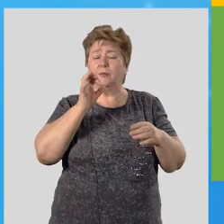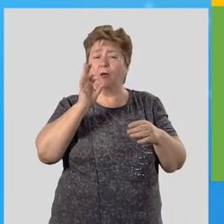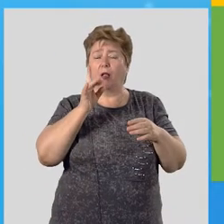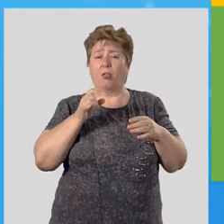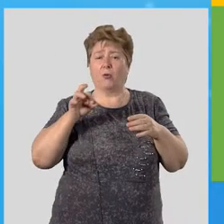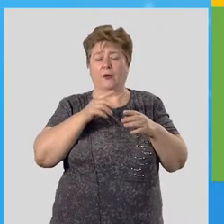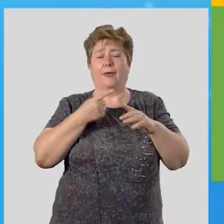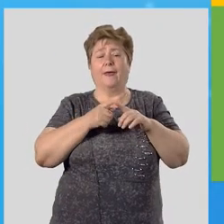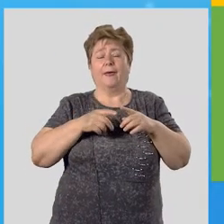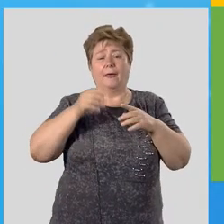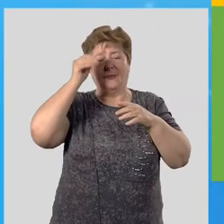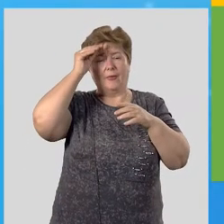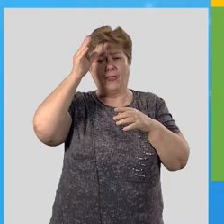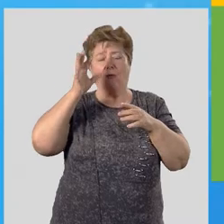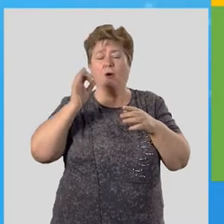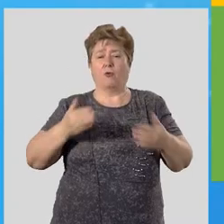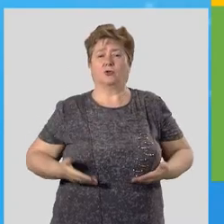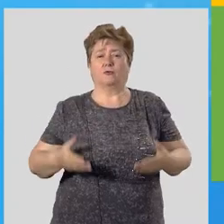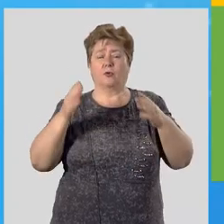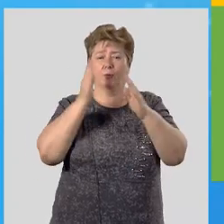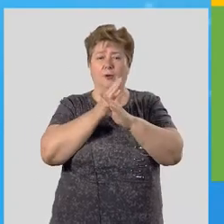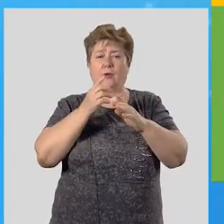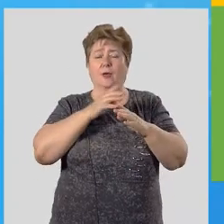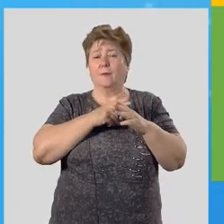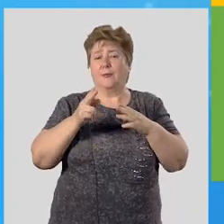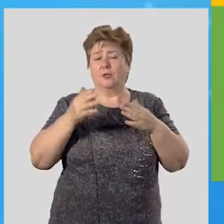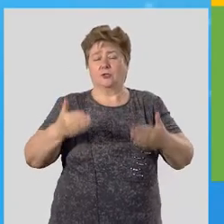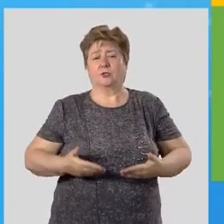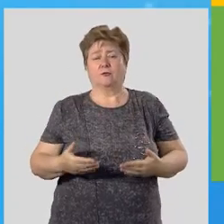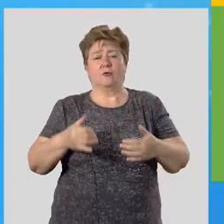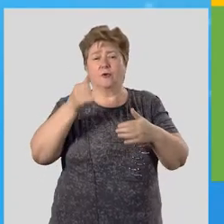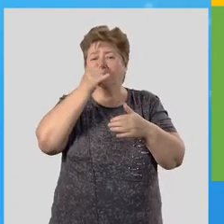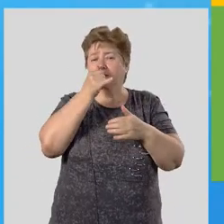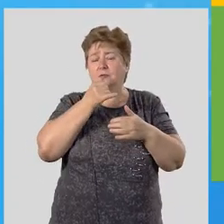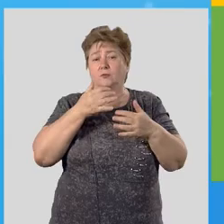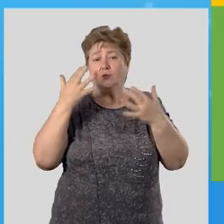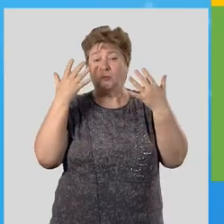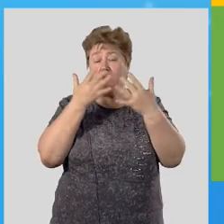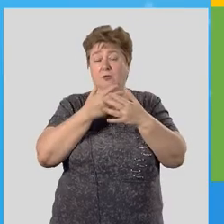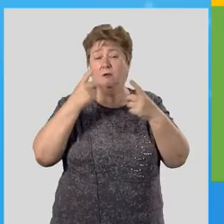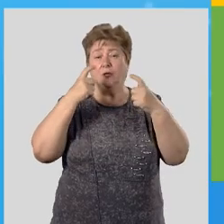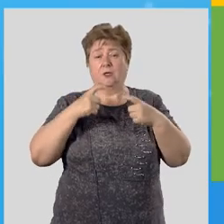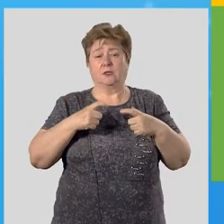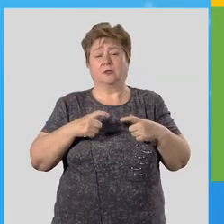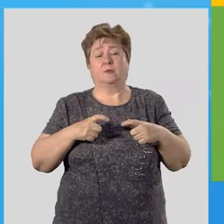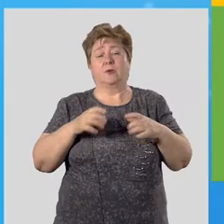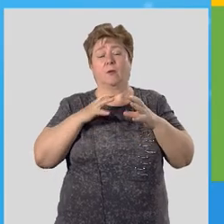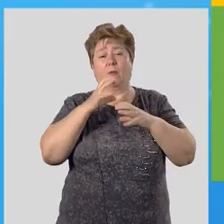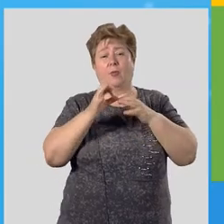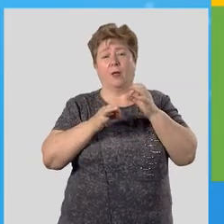Биология – это наука о живой природе. Без живого нельзя представить себе нашу